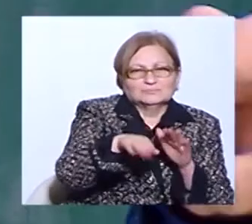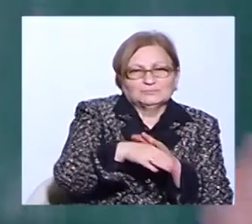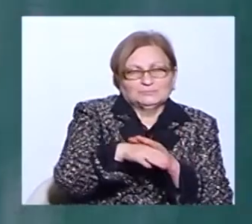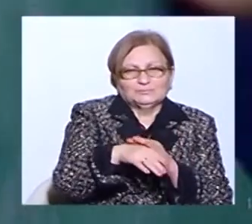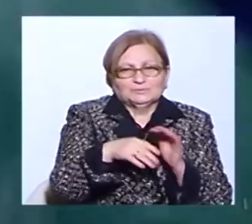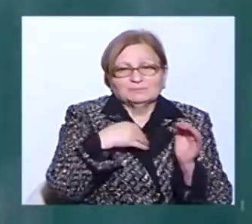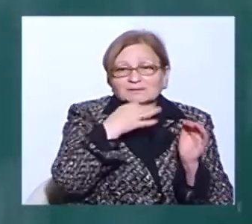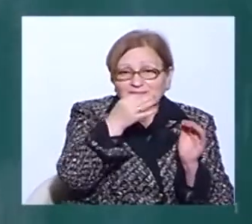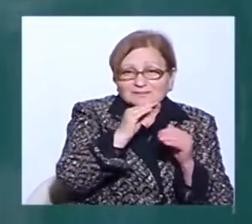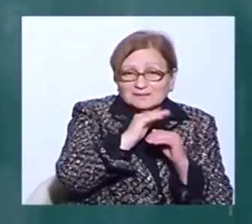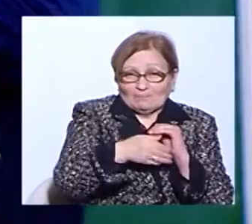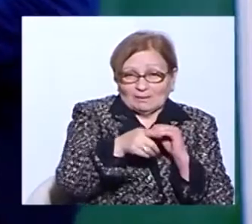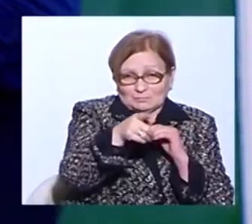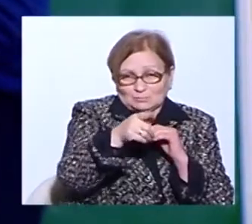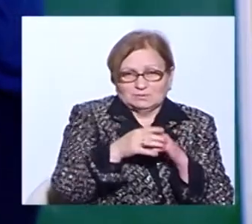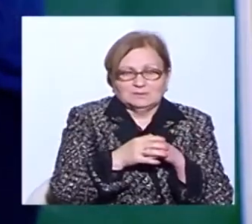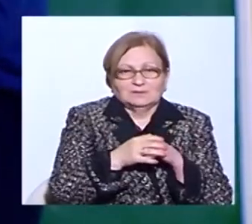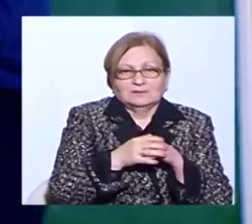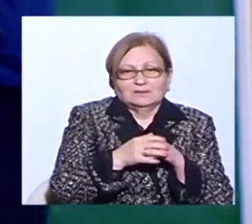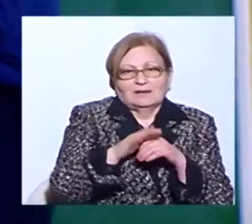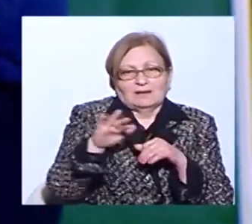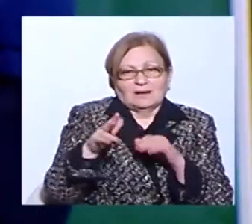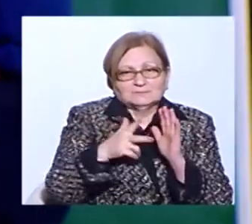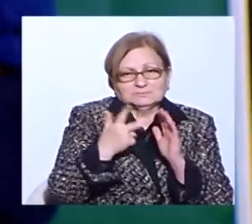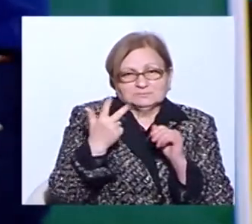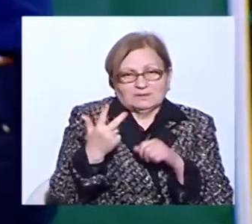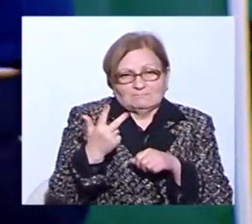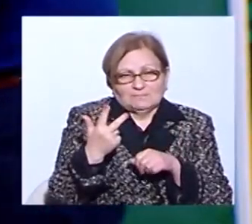Me ro gitkharit. Damaluli.